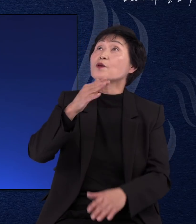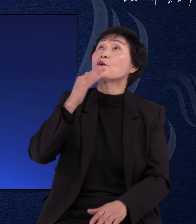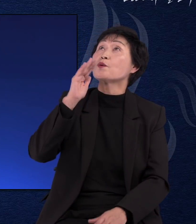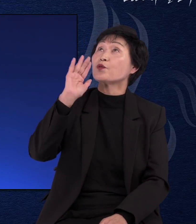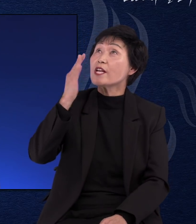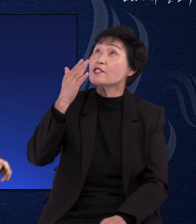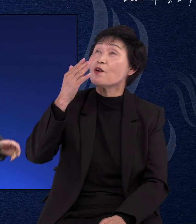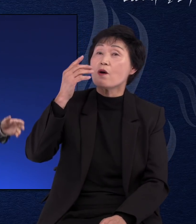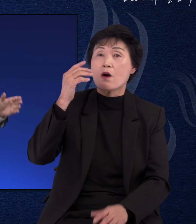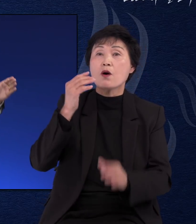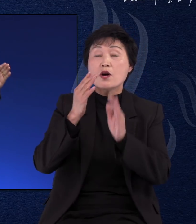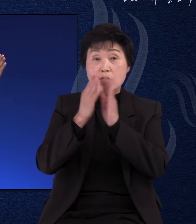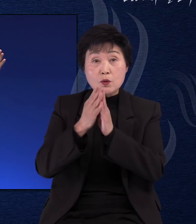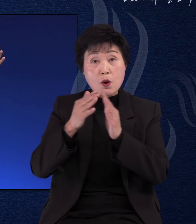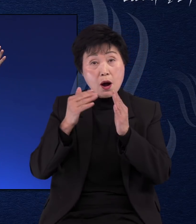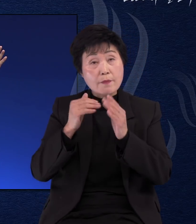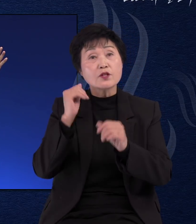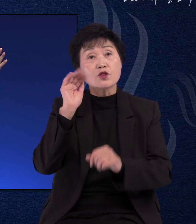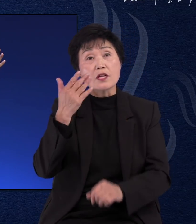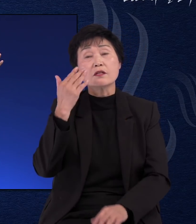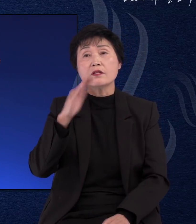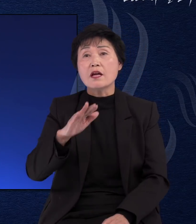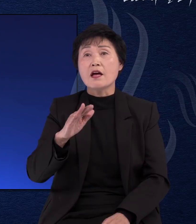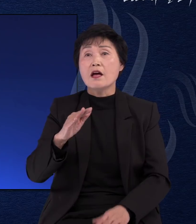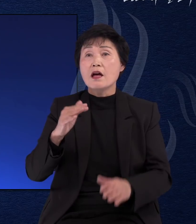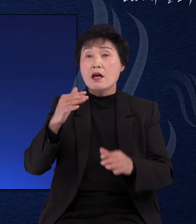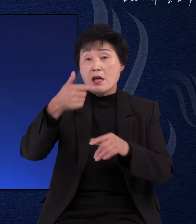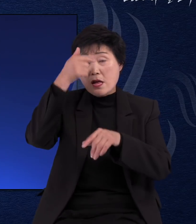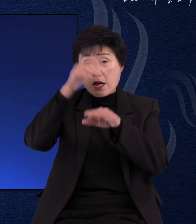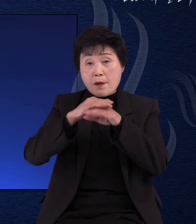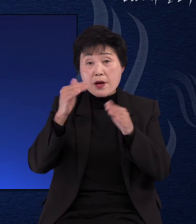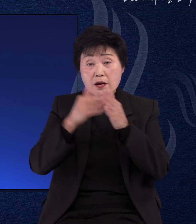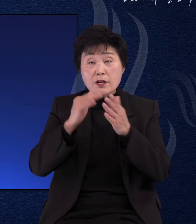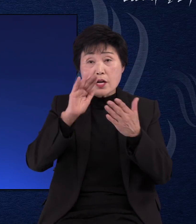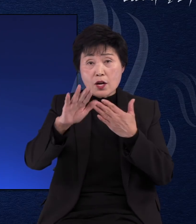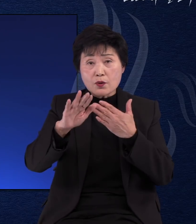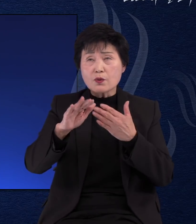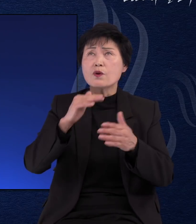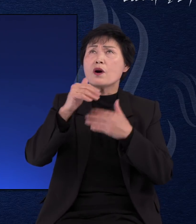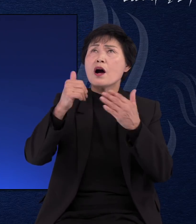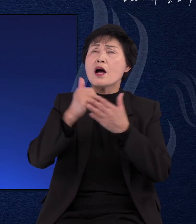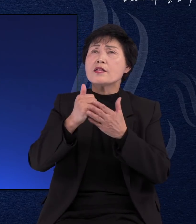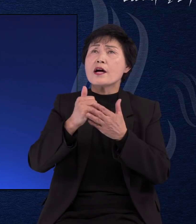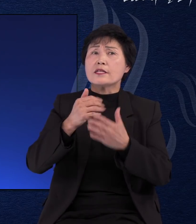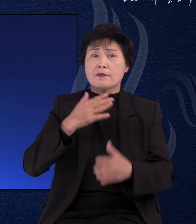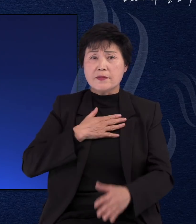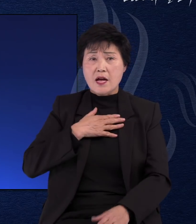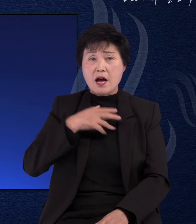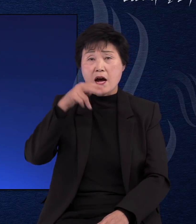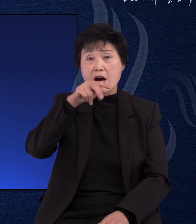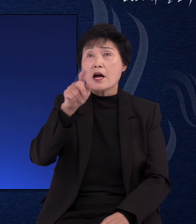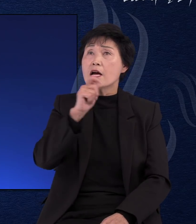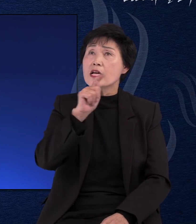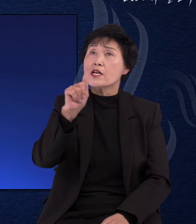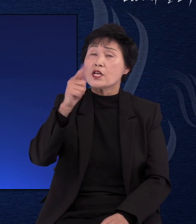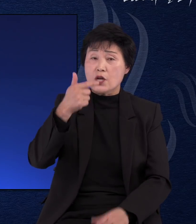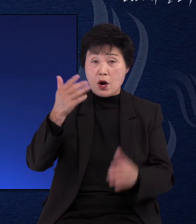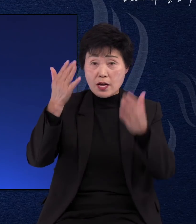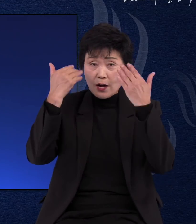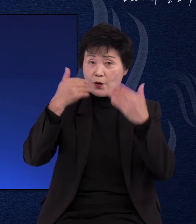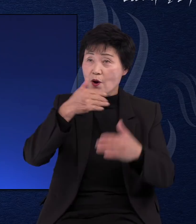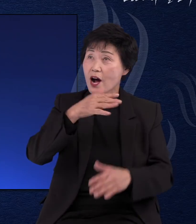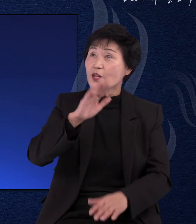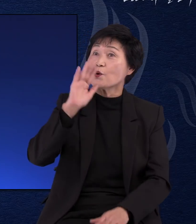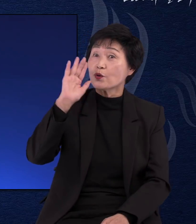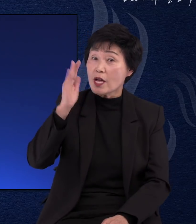마치고 난 뒤에 손을 들고 기도를 하는데 하나님 사관학교 가는 거 맞지요? 라고 해야 되는데 웬일인지 하나님께서 나귀의